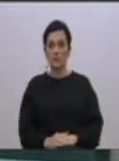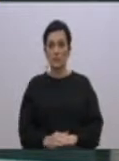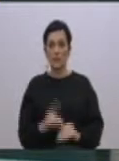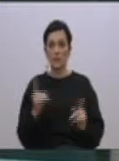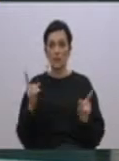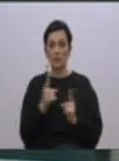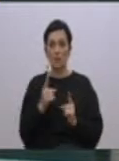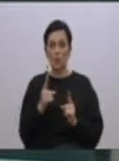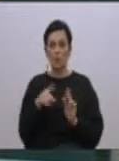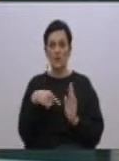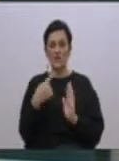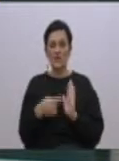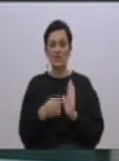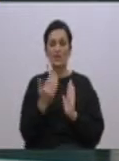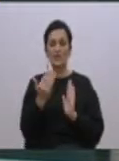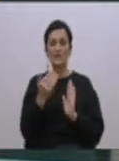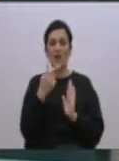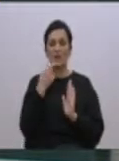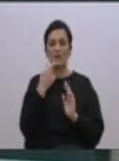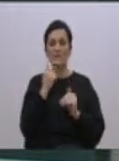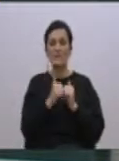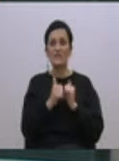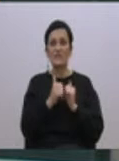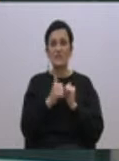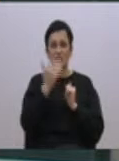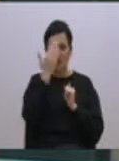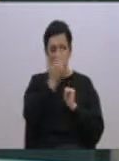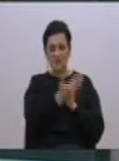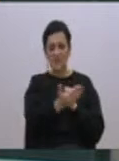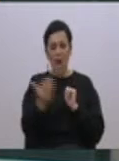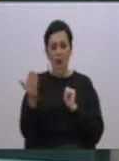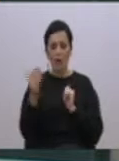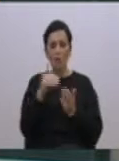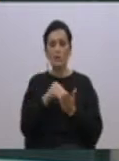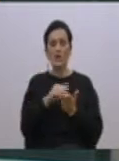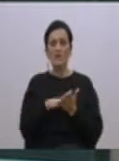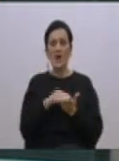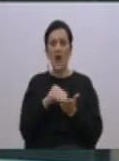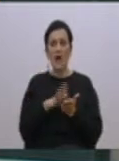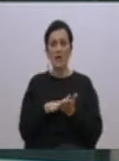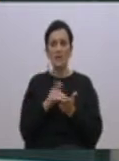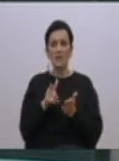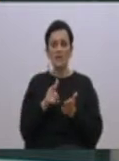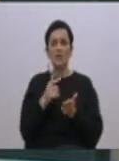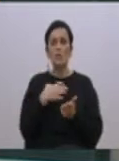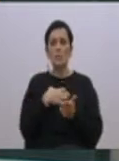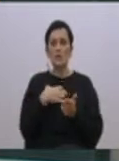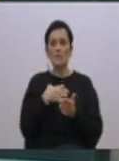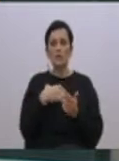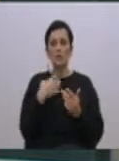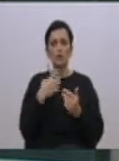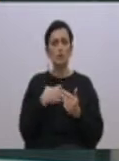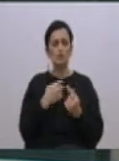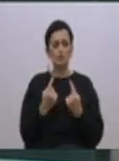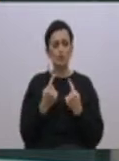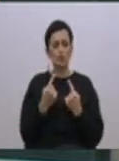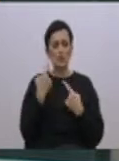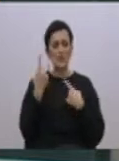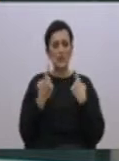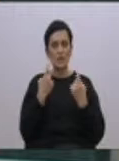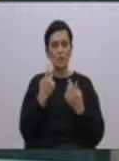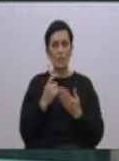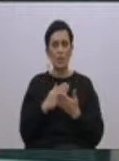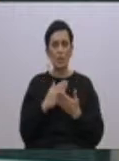Bocle, kit, homa, prințul, tu e nahsenet, sa col tau, ahce, rastan, dacă o șire, vite, scoade, scoade, tabze, nișnolovan, informate, grodobe, cum nișnolovan, se ia, se vit, hodim,